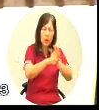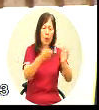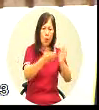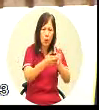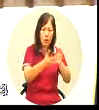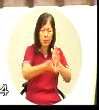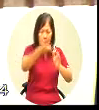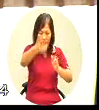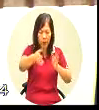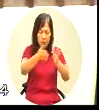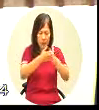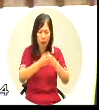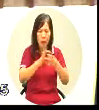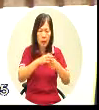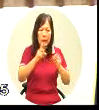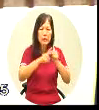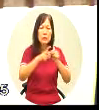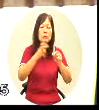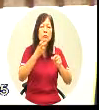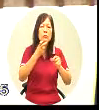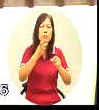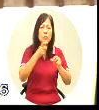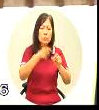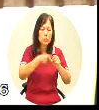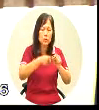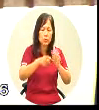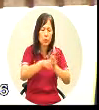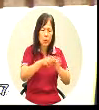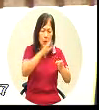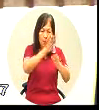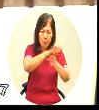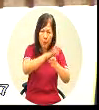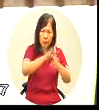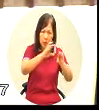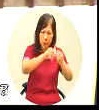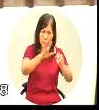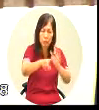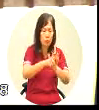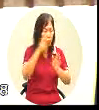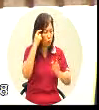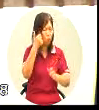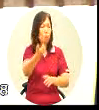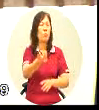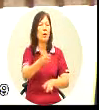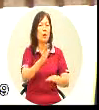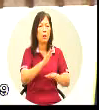地是中油屯的，那当然很好啊，当然很好。不过呢，